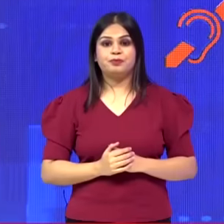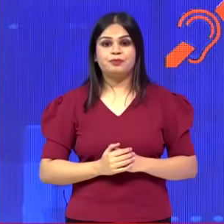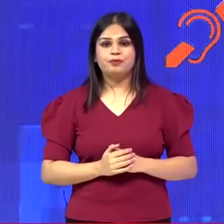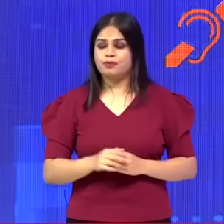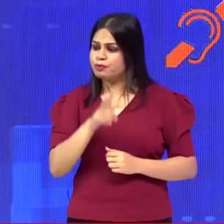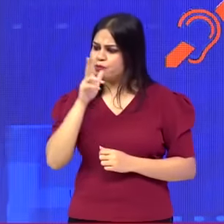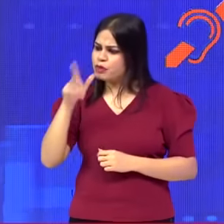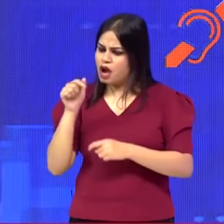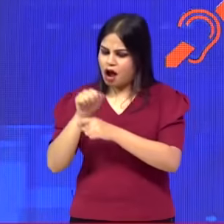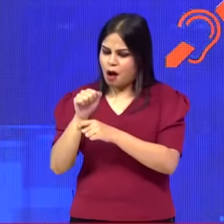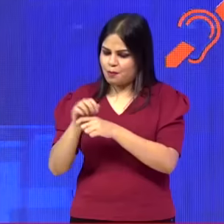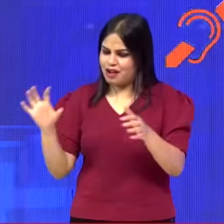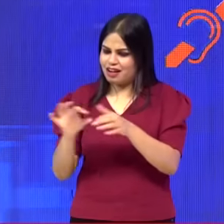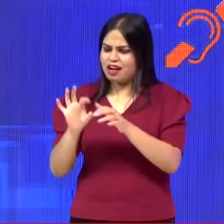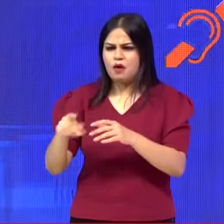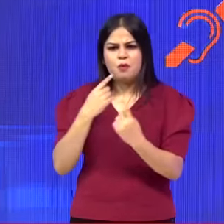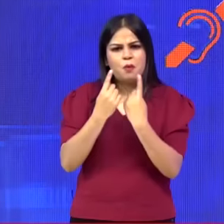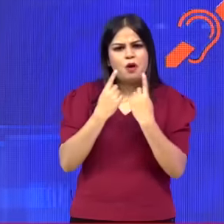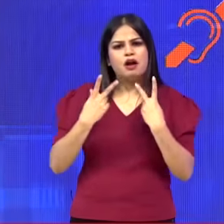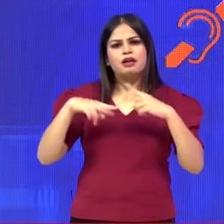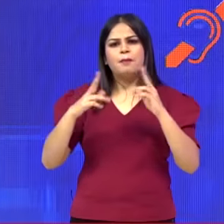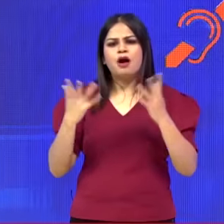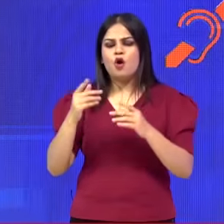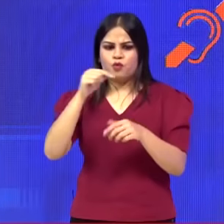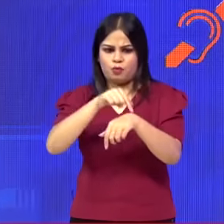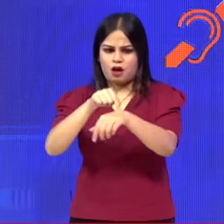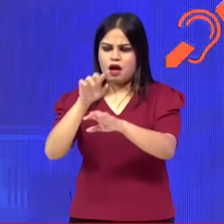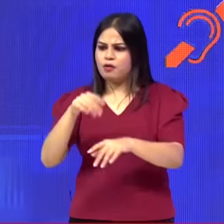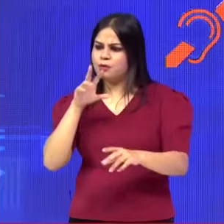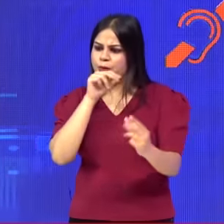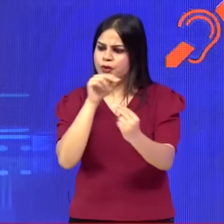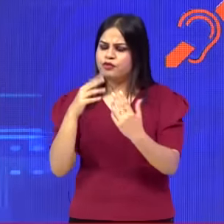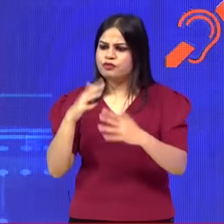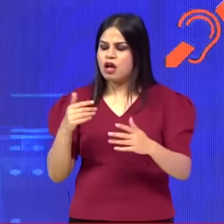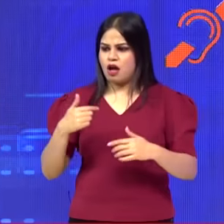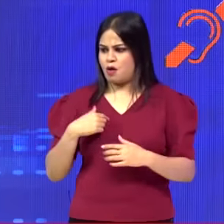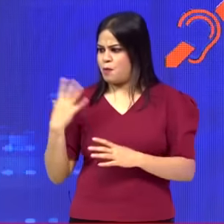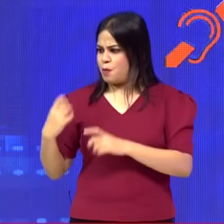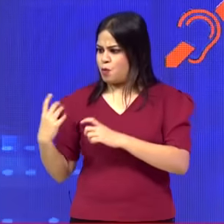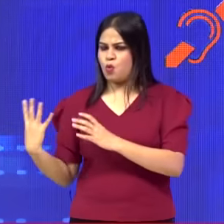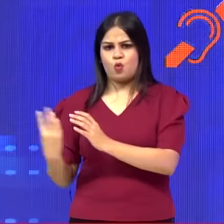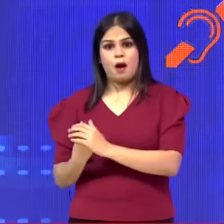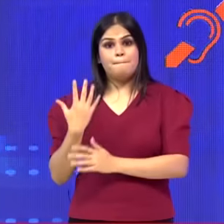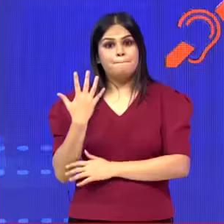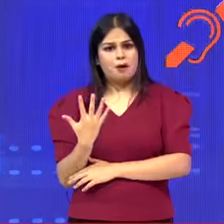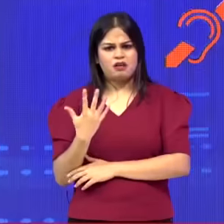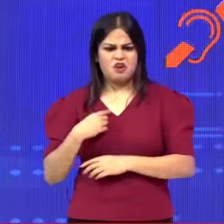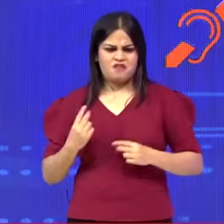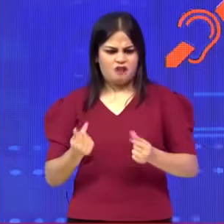काम को लेके इस बात की बहुत चर्चा है, जो आपने कहीं कहा कि हम 5 लोग हैं, हम जल्दी छोड़ने वाले नहीं हैं.